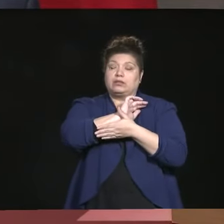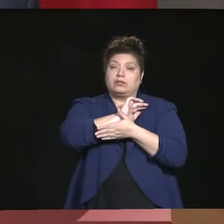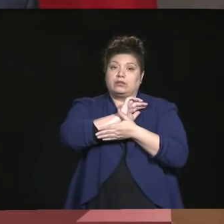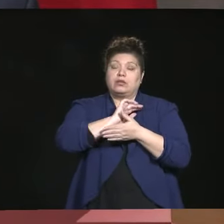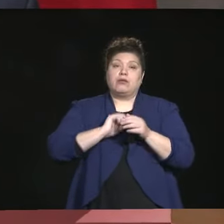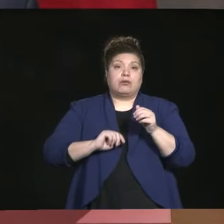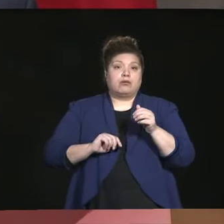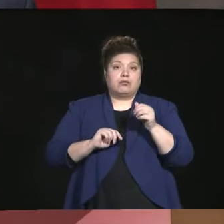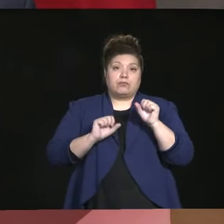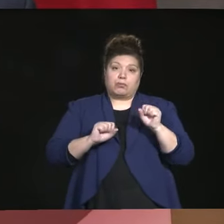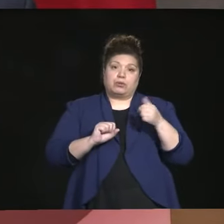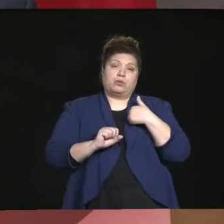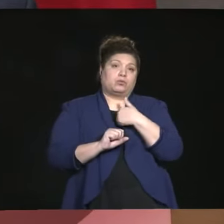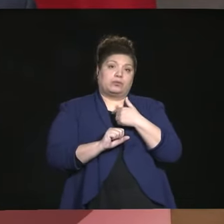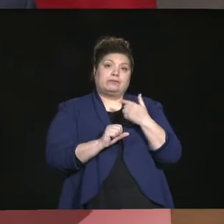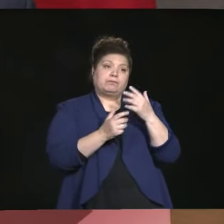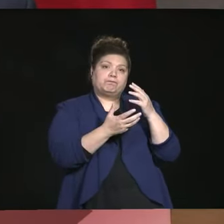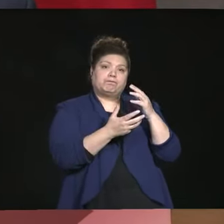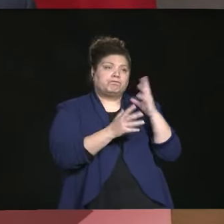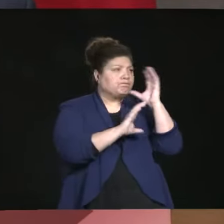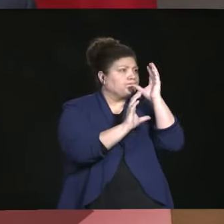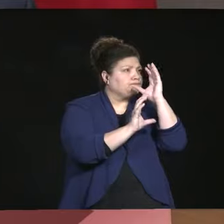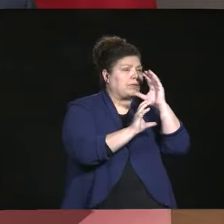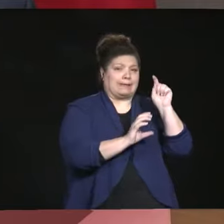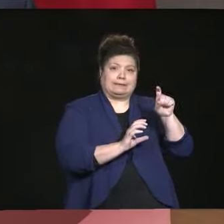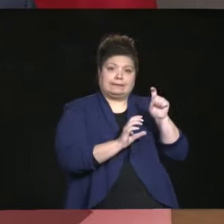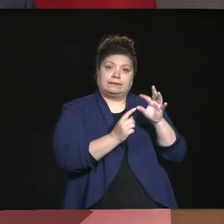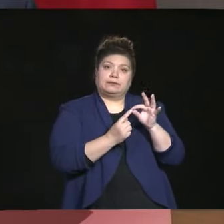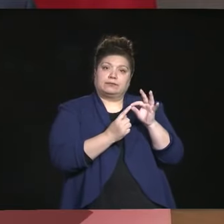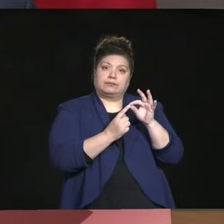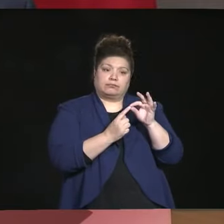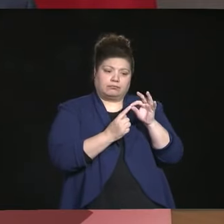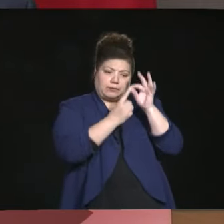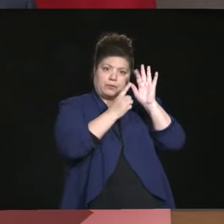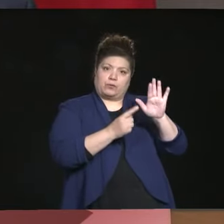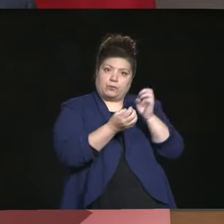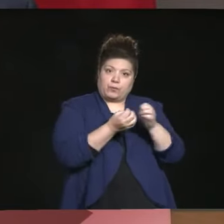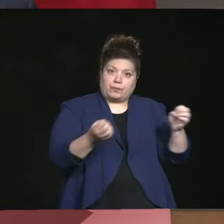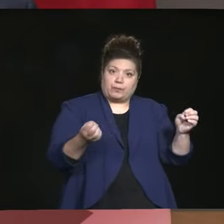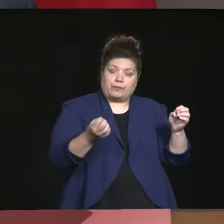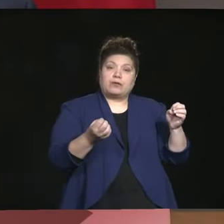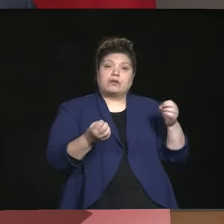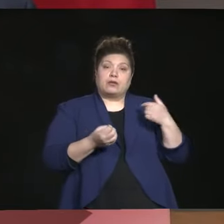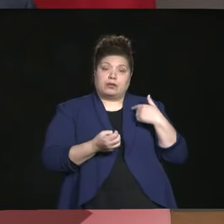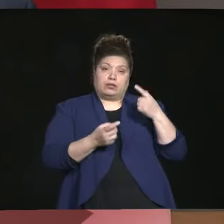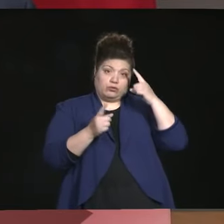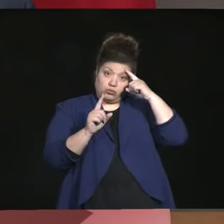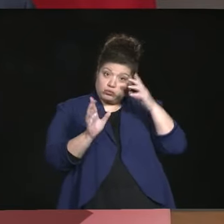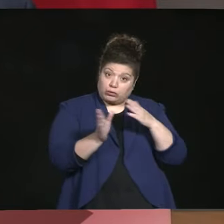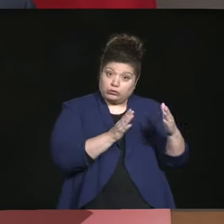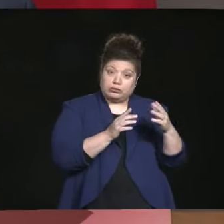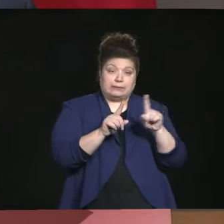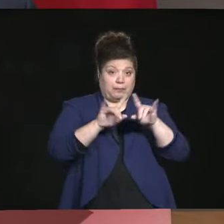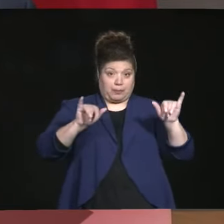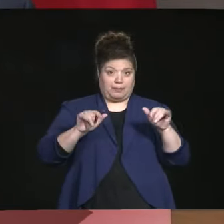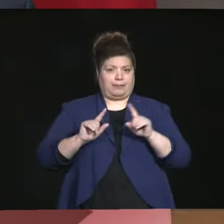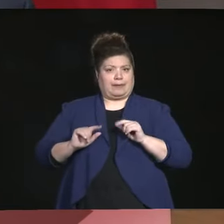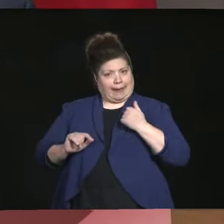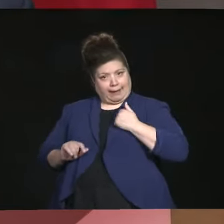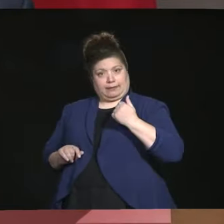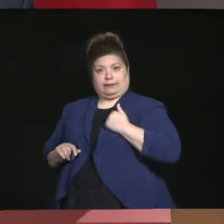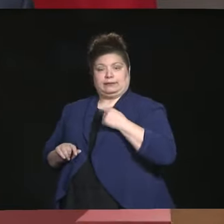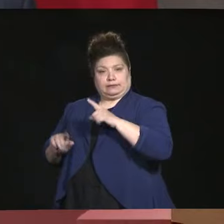une stratégie pour la fabrication ici au Canada. C'est pourquoi aujourd'hui, nous avons